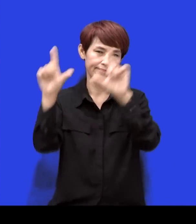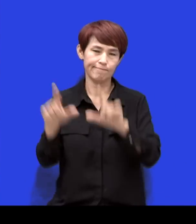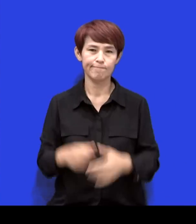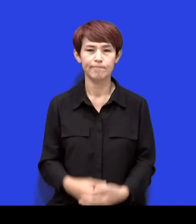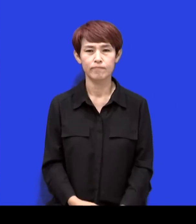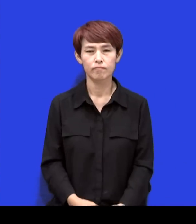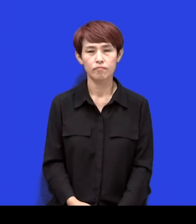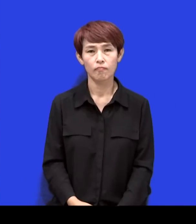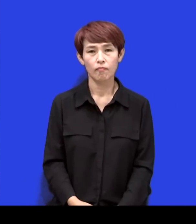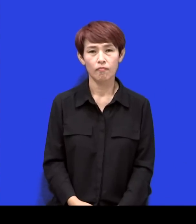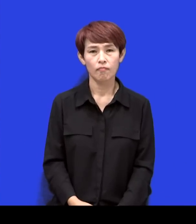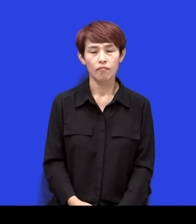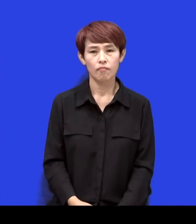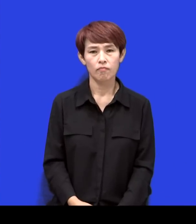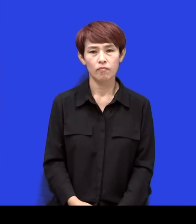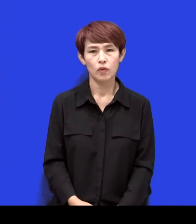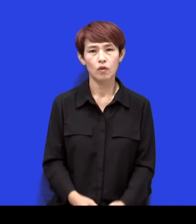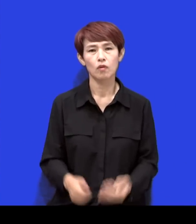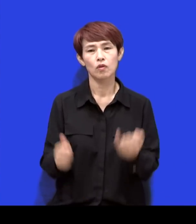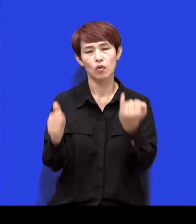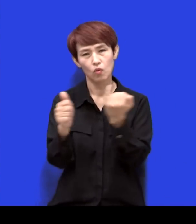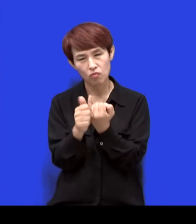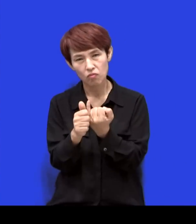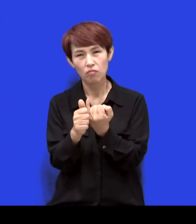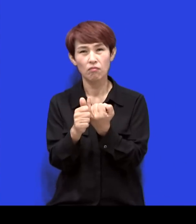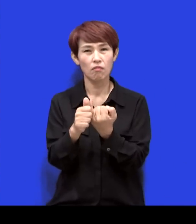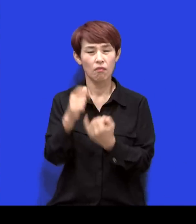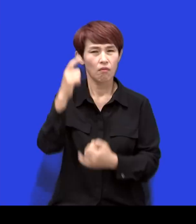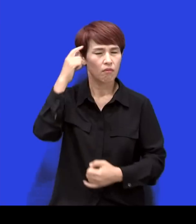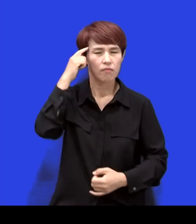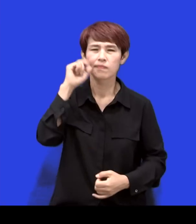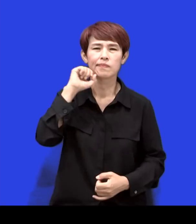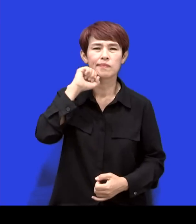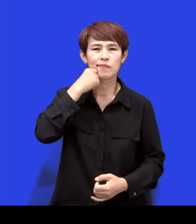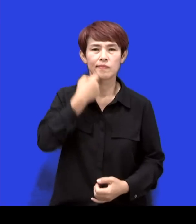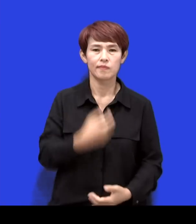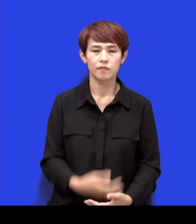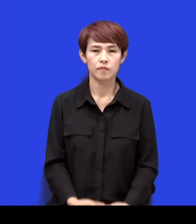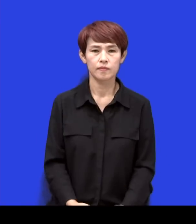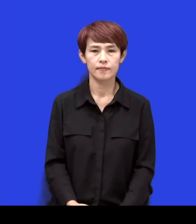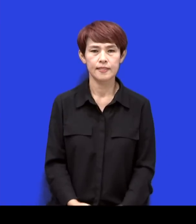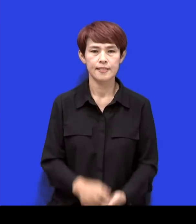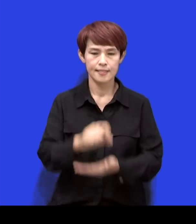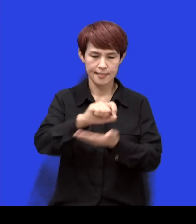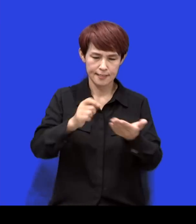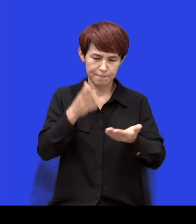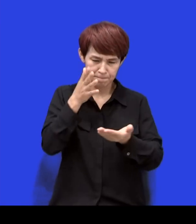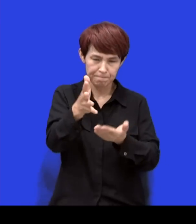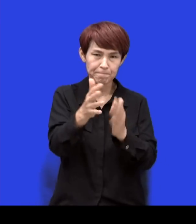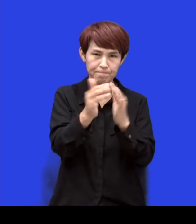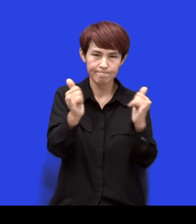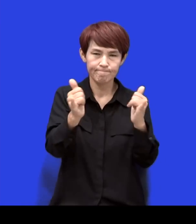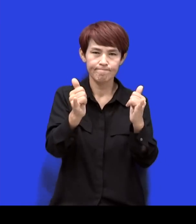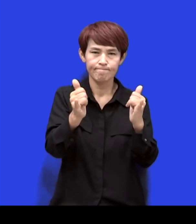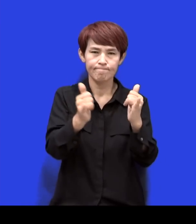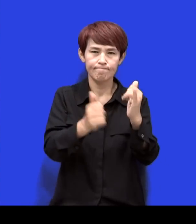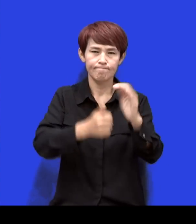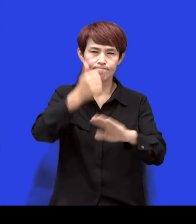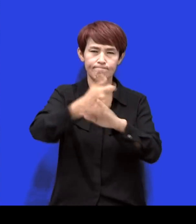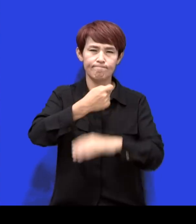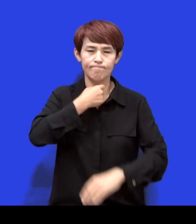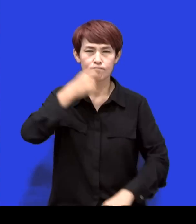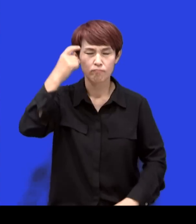다른 기대를 할 수가 없죠. 뭐 결혼하고 가정 꾸리고 이런 생각은 못 하고 반드시 작가로 좀 자리를 잡아야겠다는